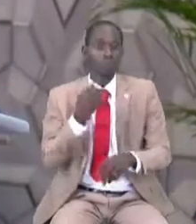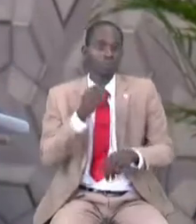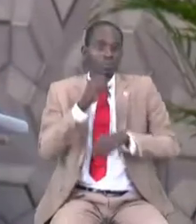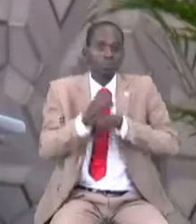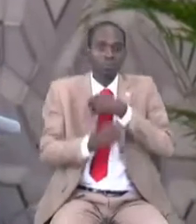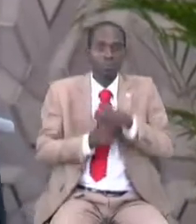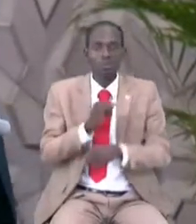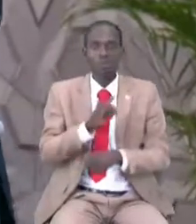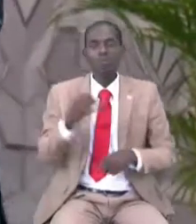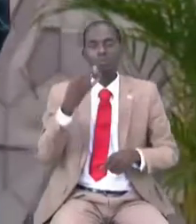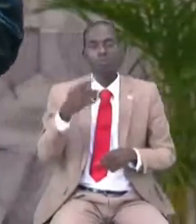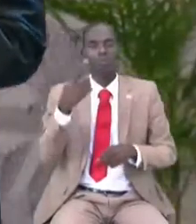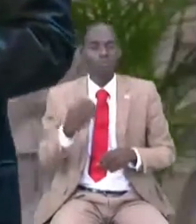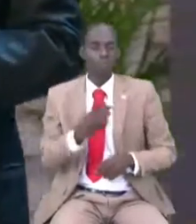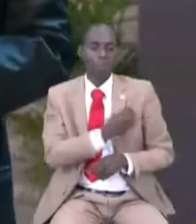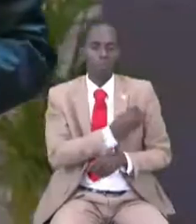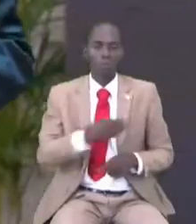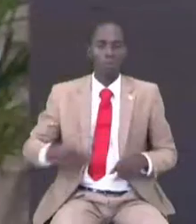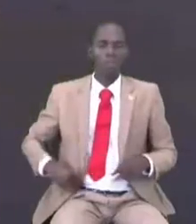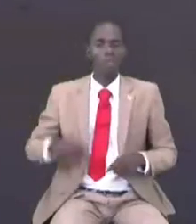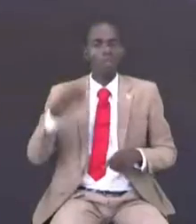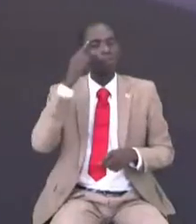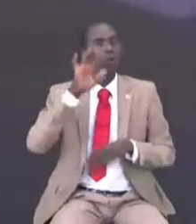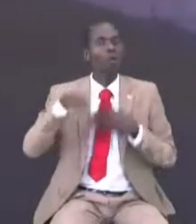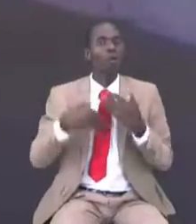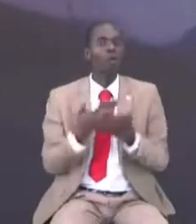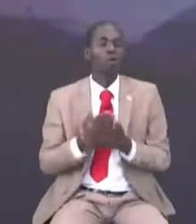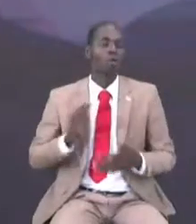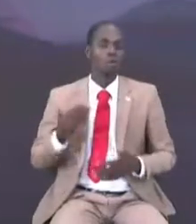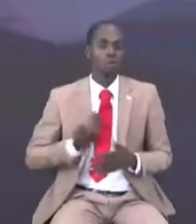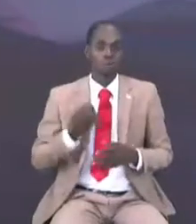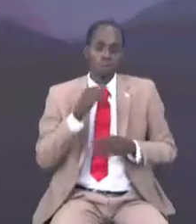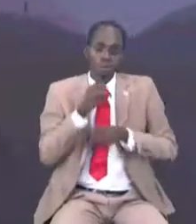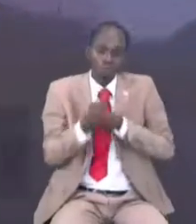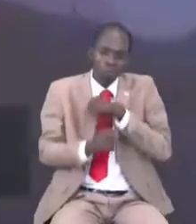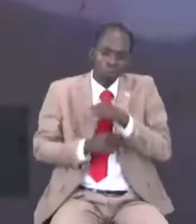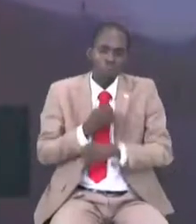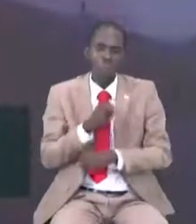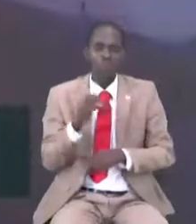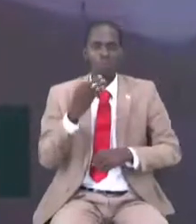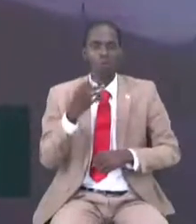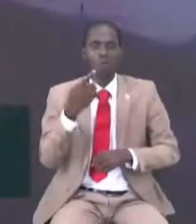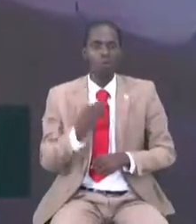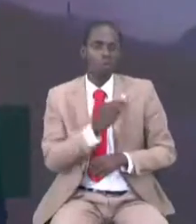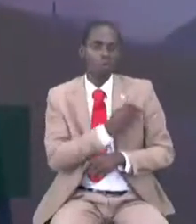du merci pour toutes les âmes. Nous allons à 1 Jean